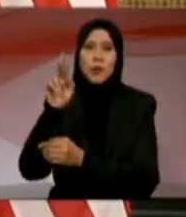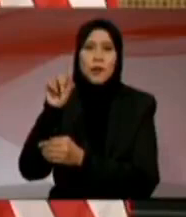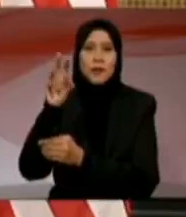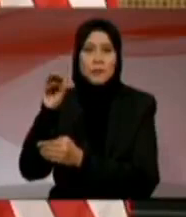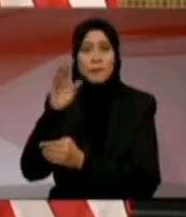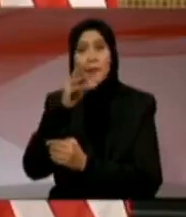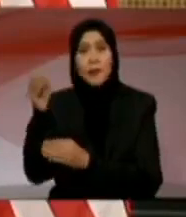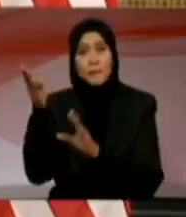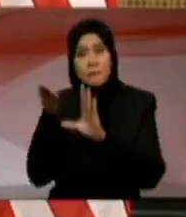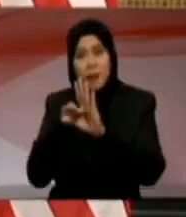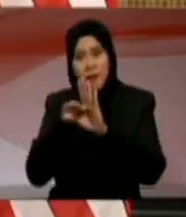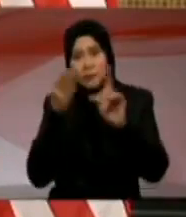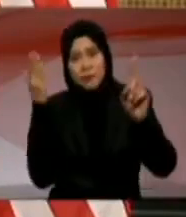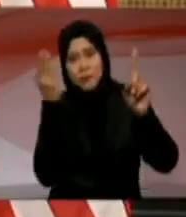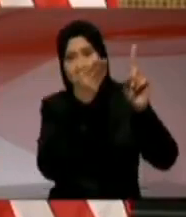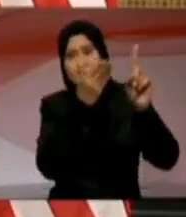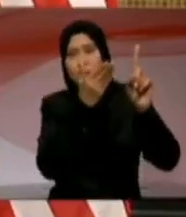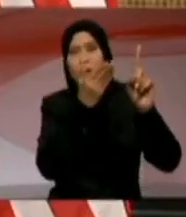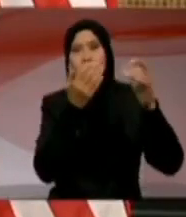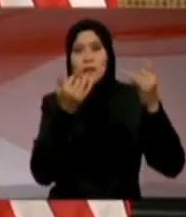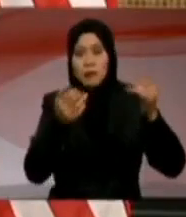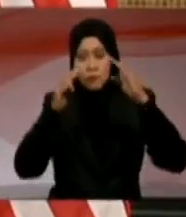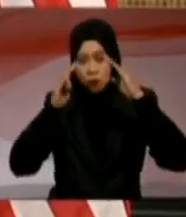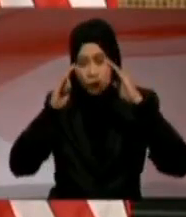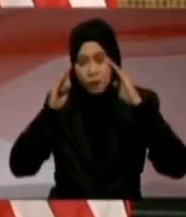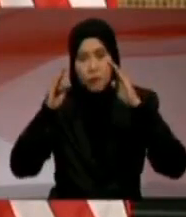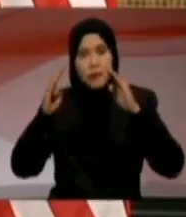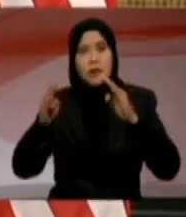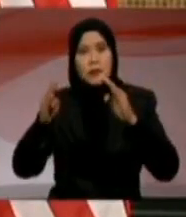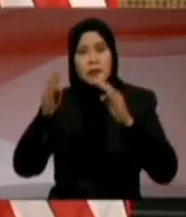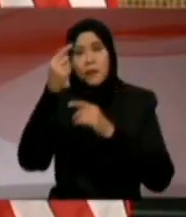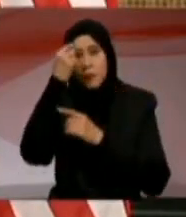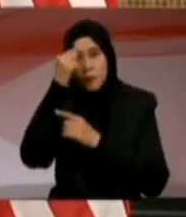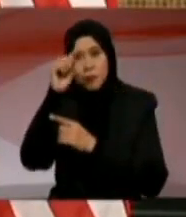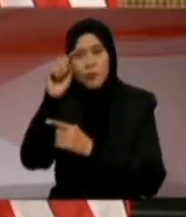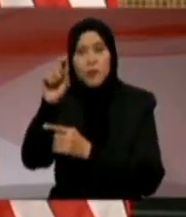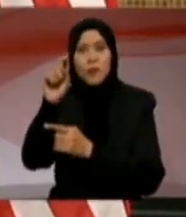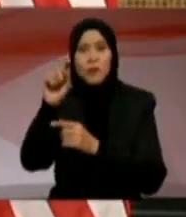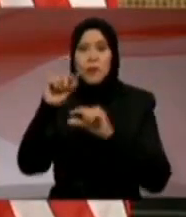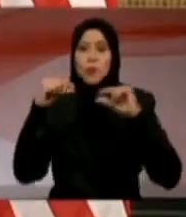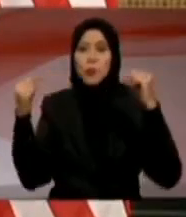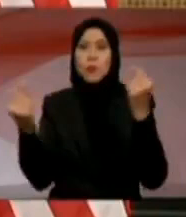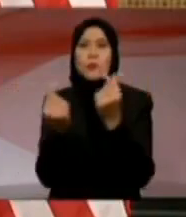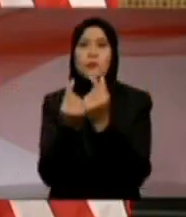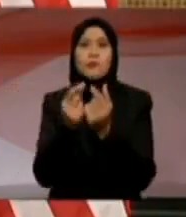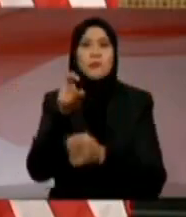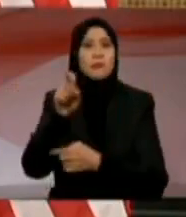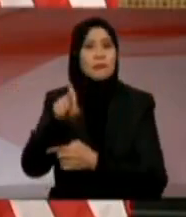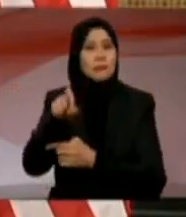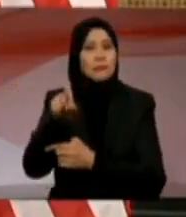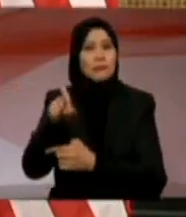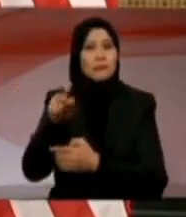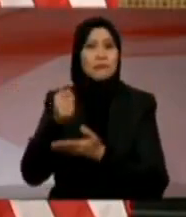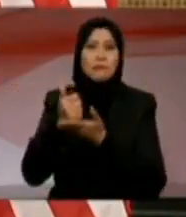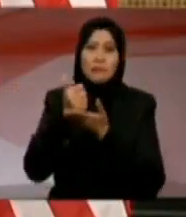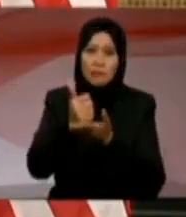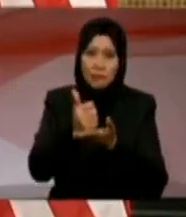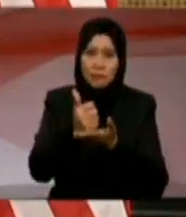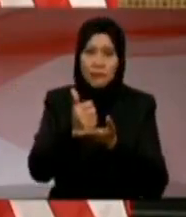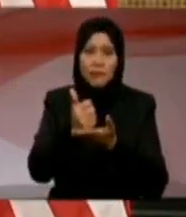banget besar ia lebih berfokus khusus untuk golongan yang benar-benar memerlukan